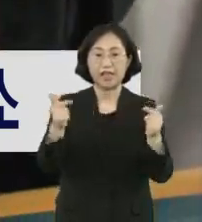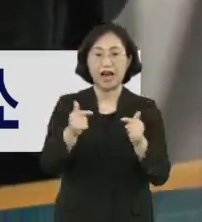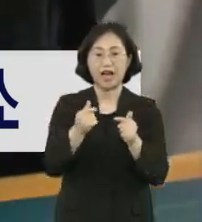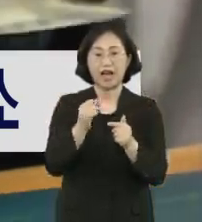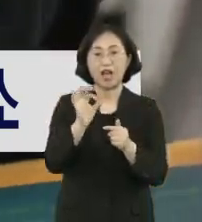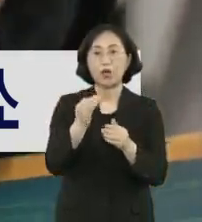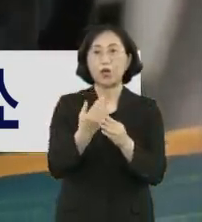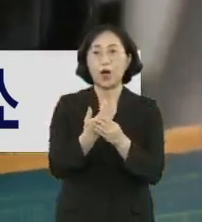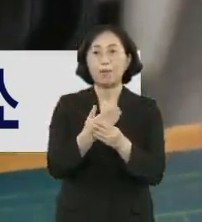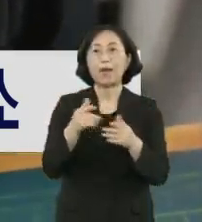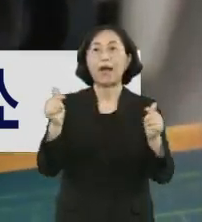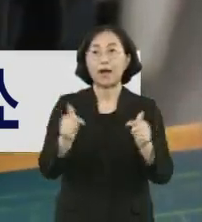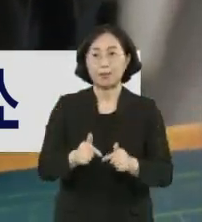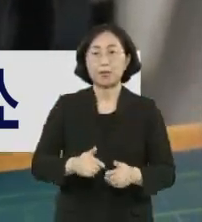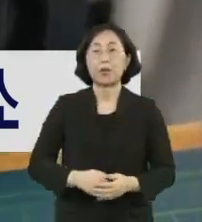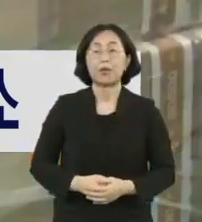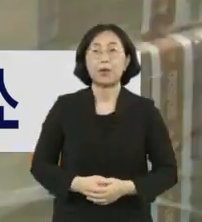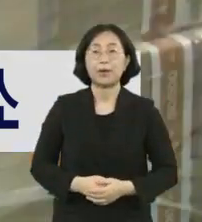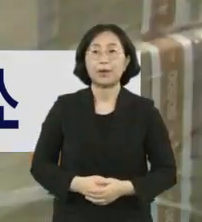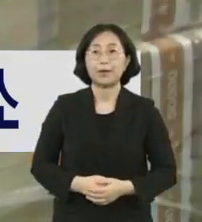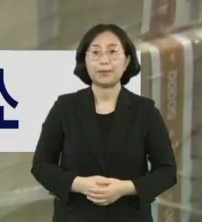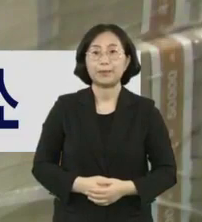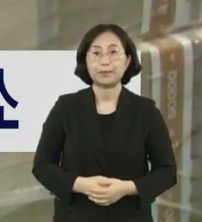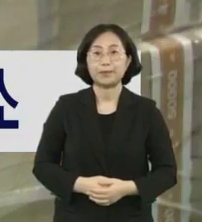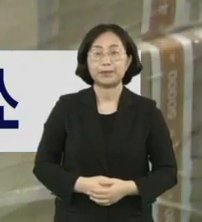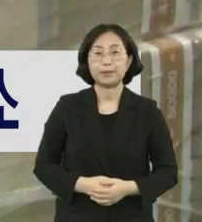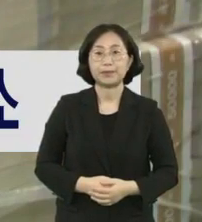감소로 분석됩니다.